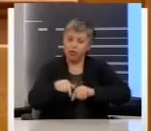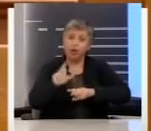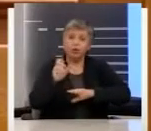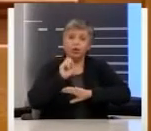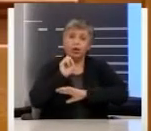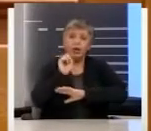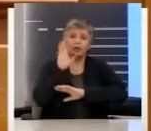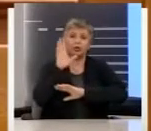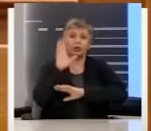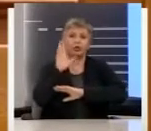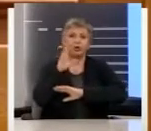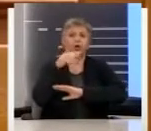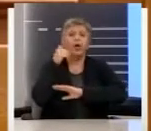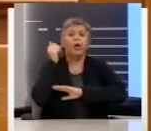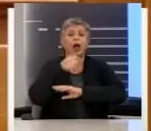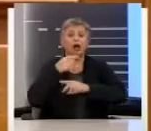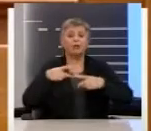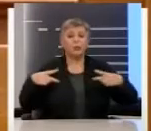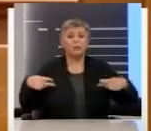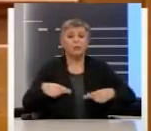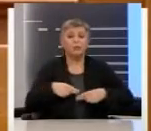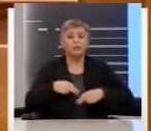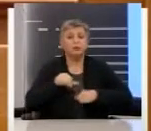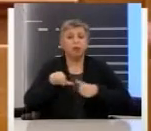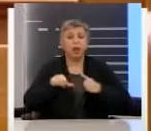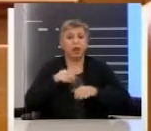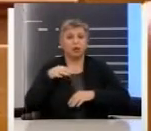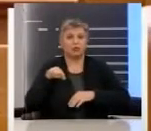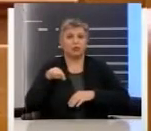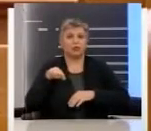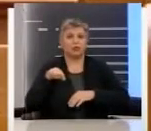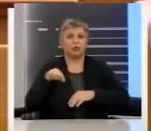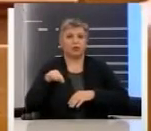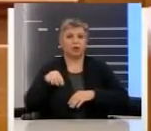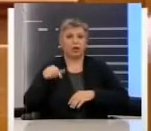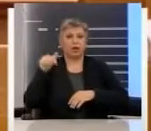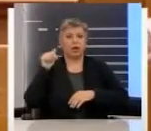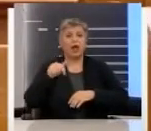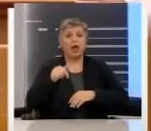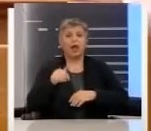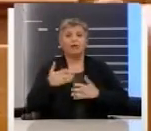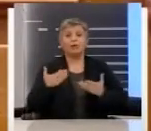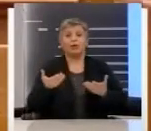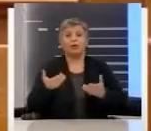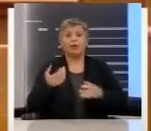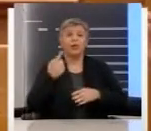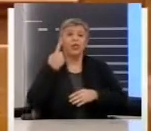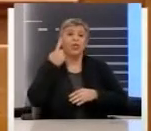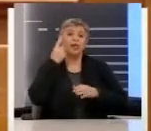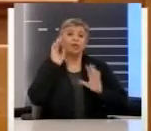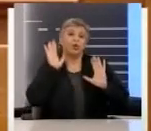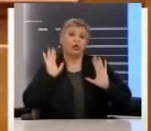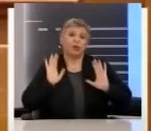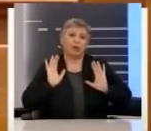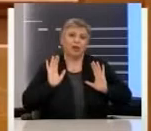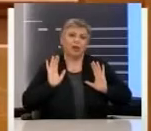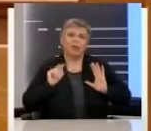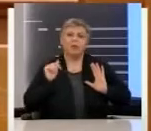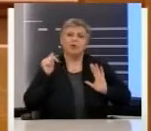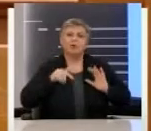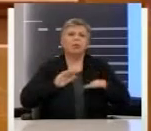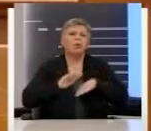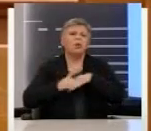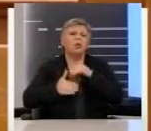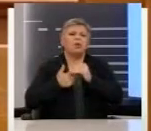χειρουργική επέμβαση αλλαγής φύλου, αλλά αυτό ήταν κάτι που δεν το ξέραμε, και αφού δεν το ξέραμε δεν πειράζει.